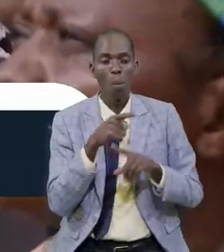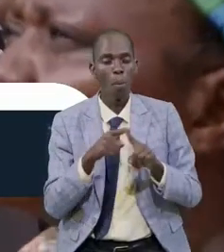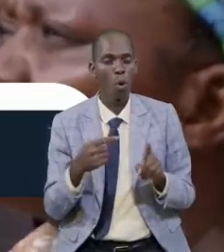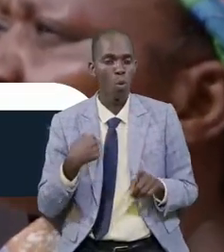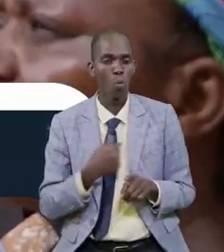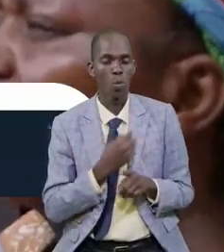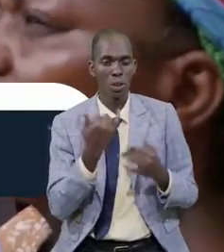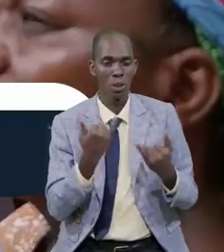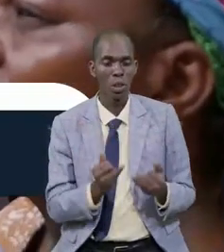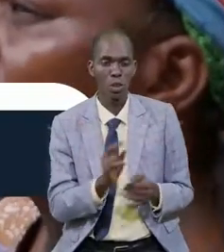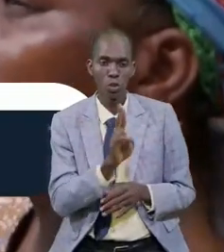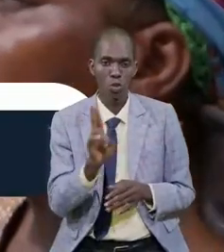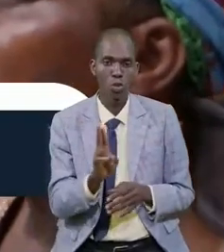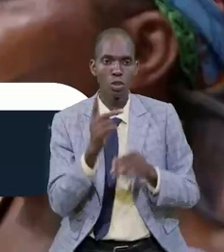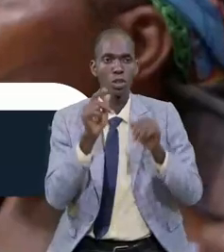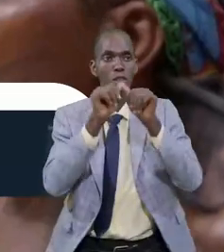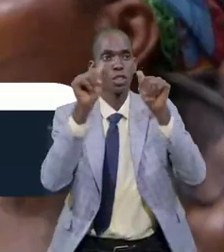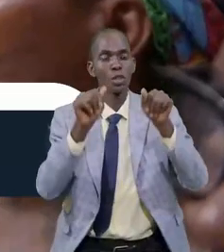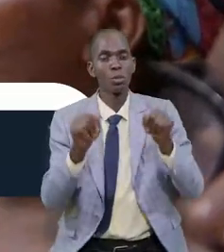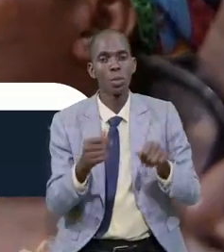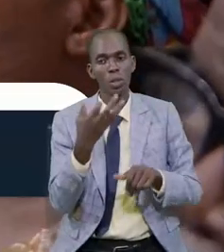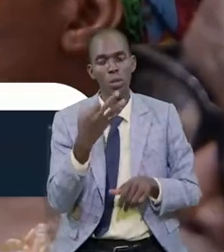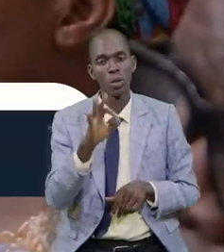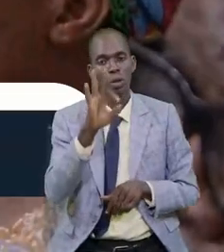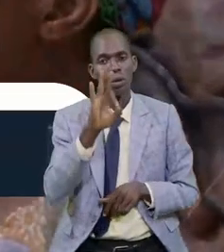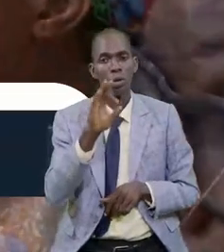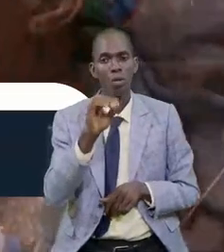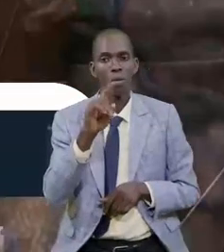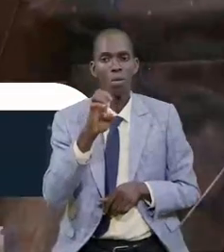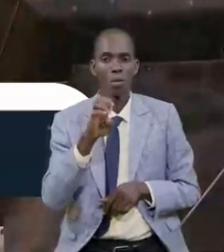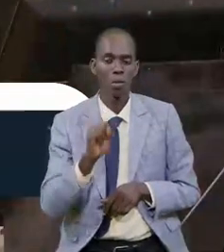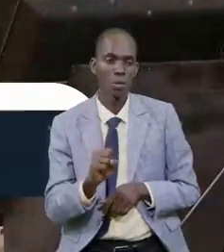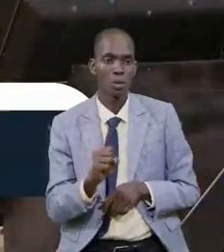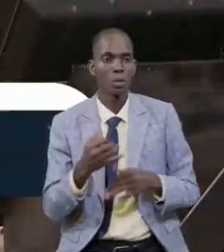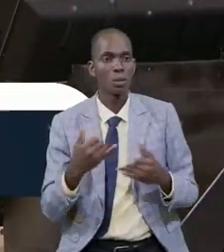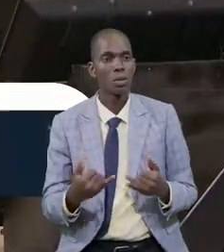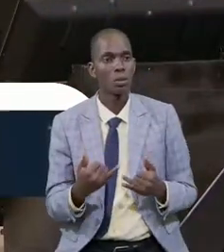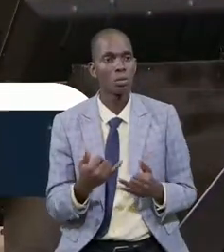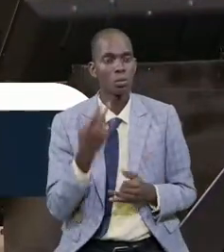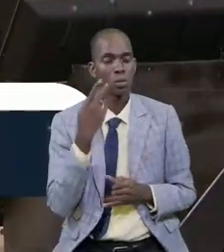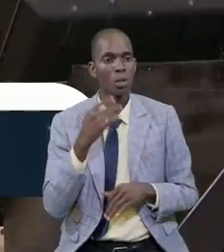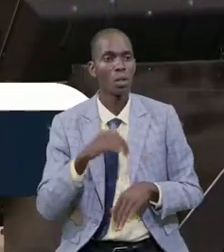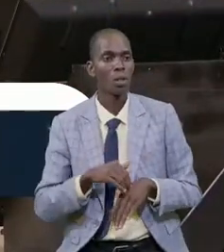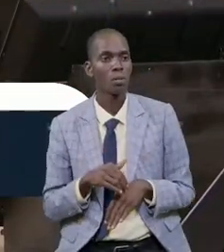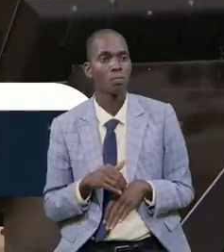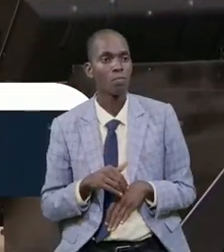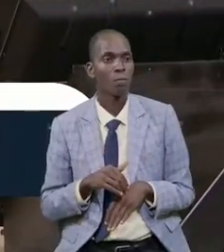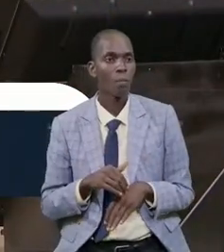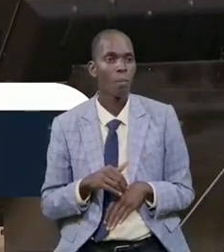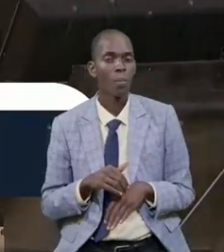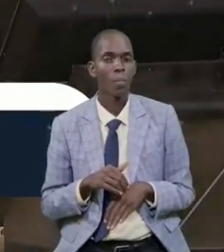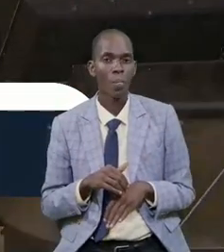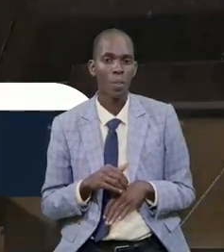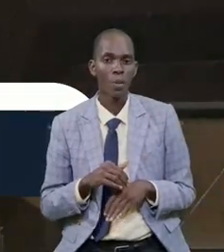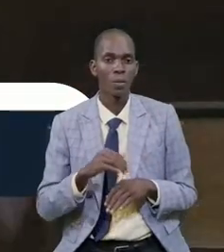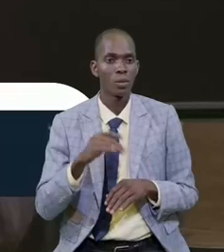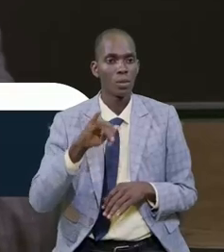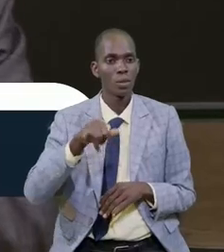mais nous faisons usage de l'image de petits renards. Nous allons